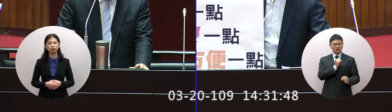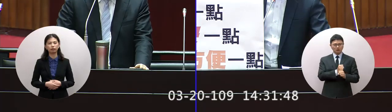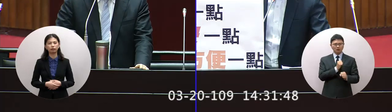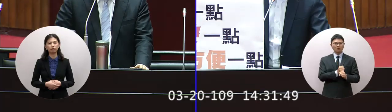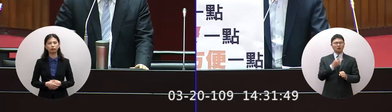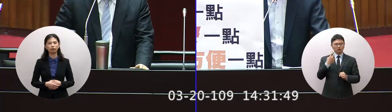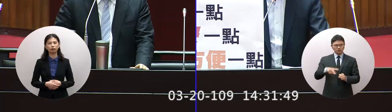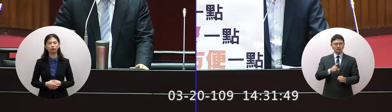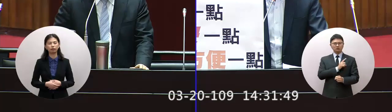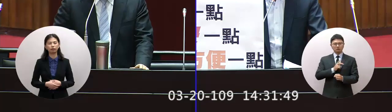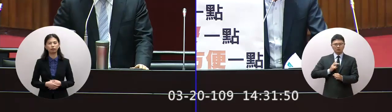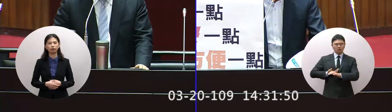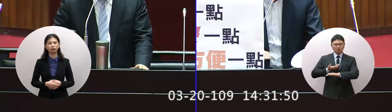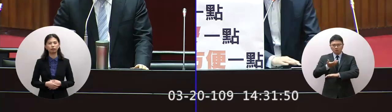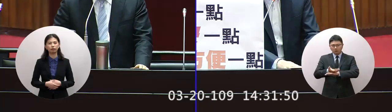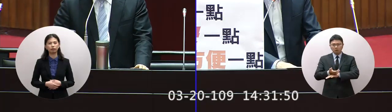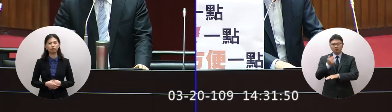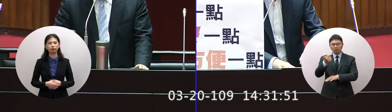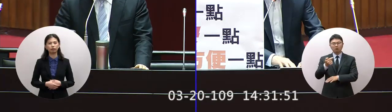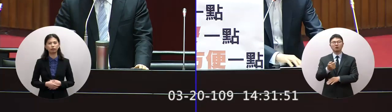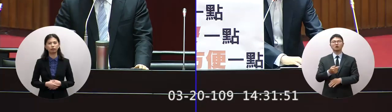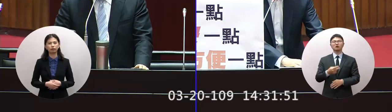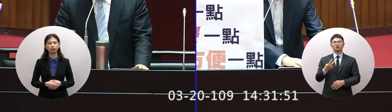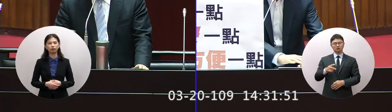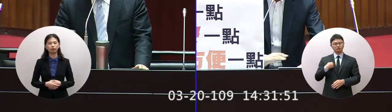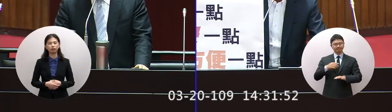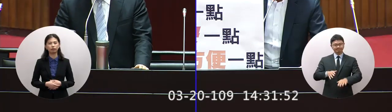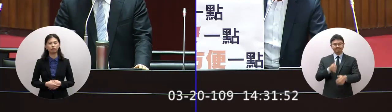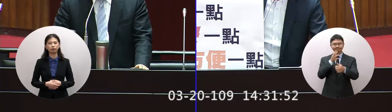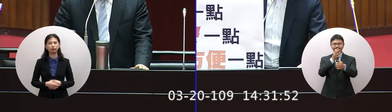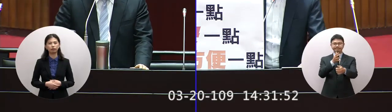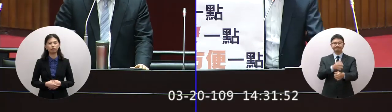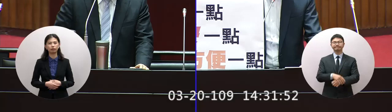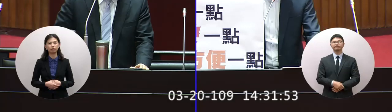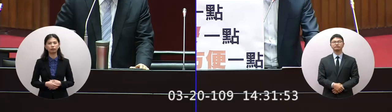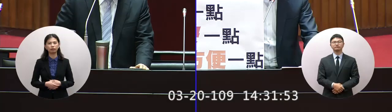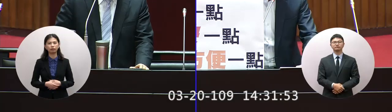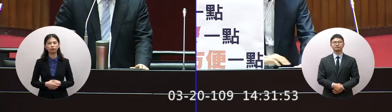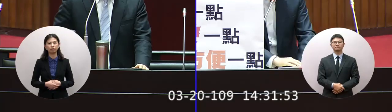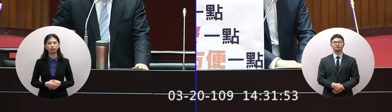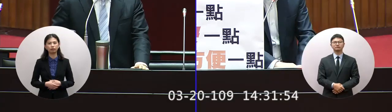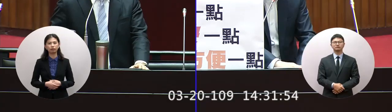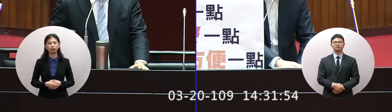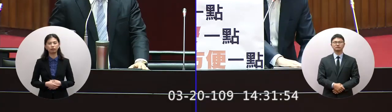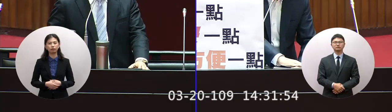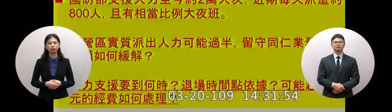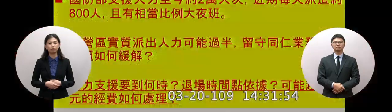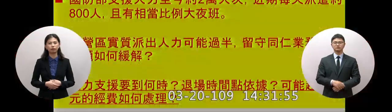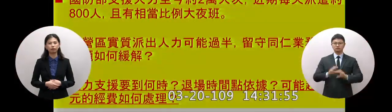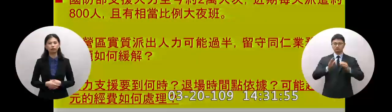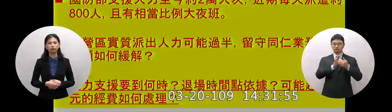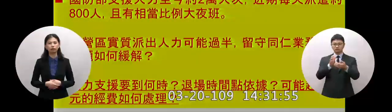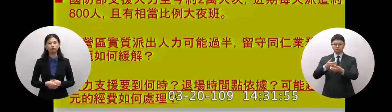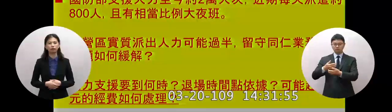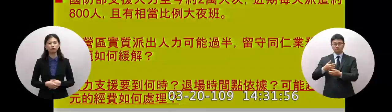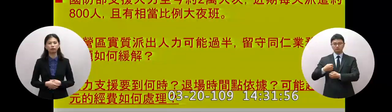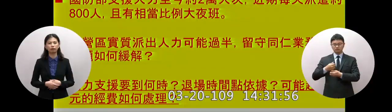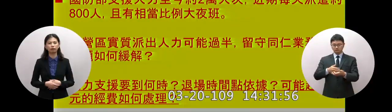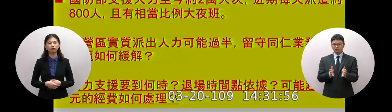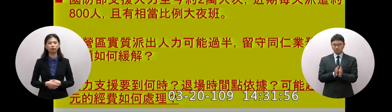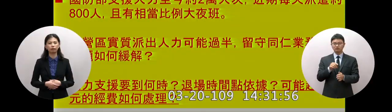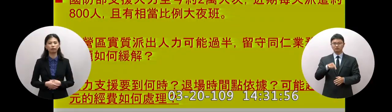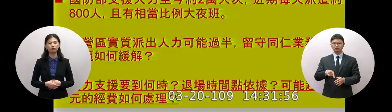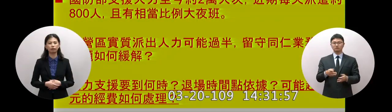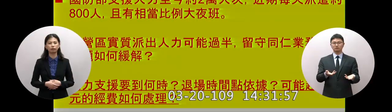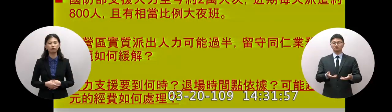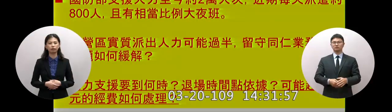投入了更多的心情来努力。那有几个事情来就教一下我们的院长。首先这个是国防部的一个部分。那